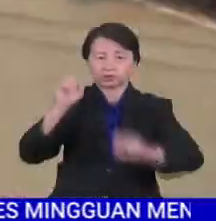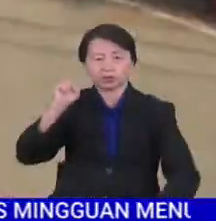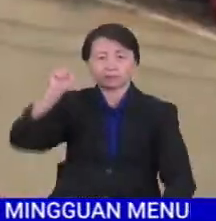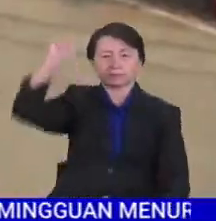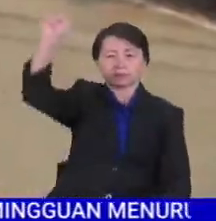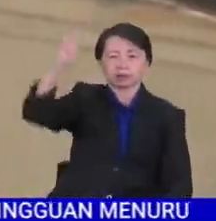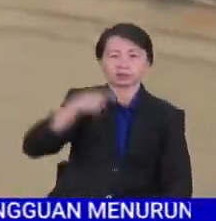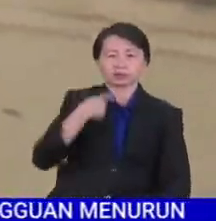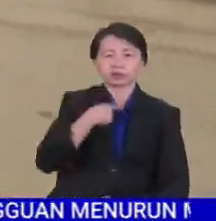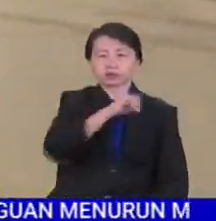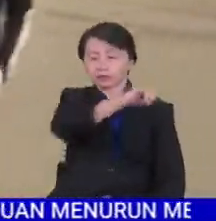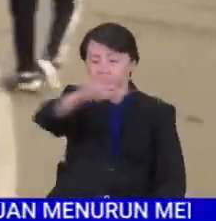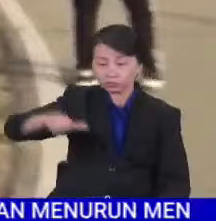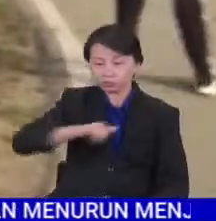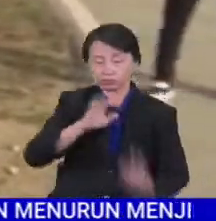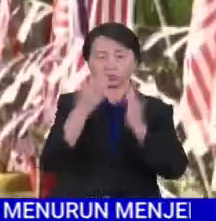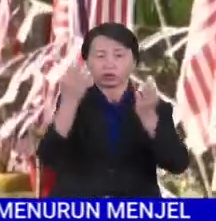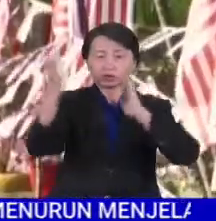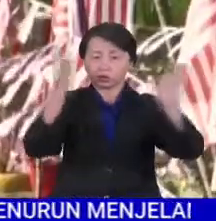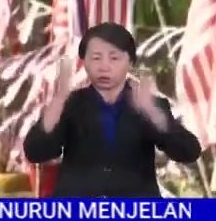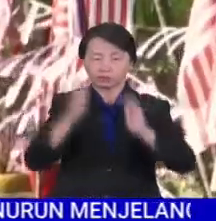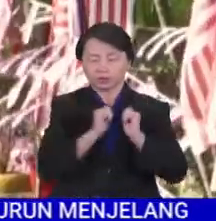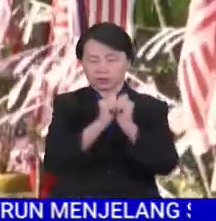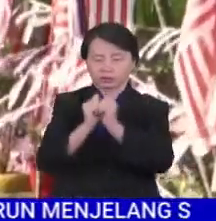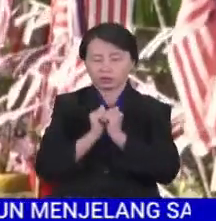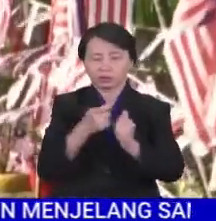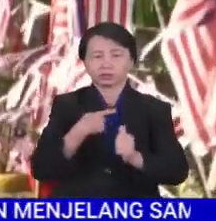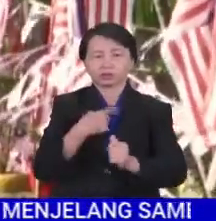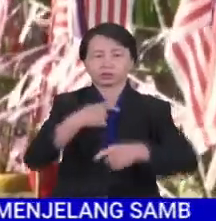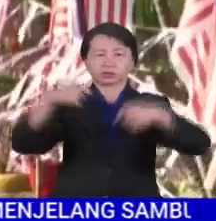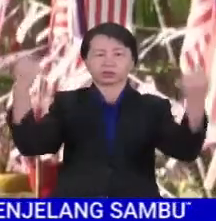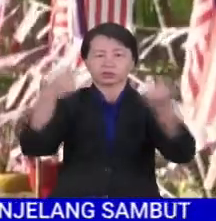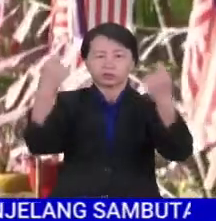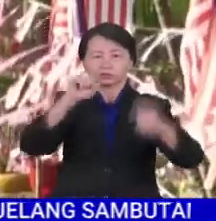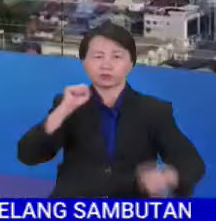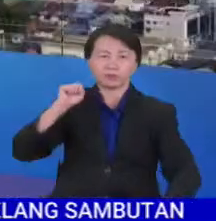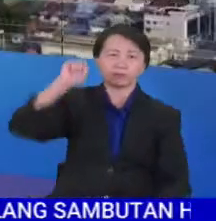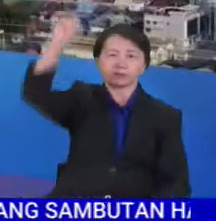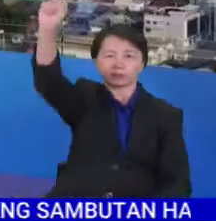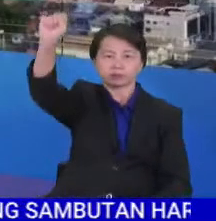merdeka. Kita semua keluarga Malaysia, bersama kita sambut merdeka.